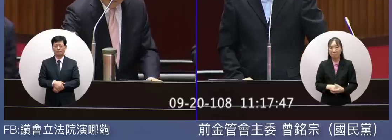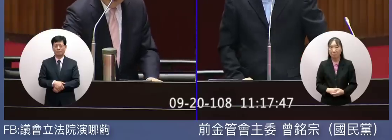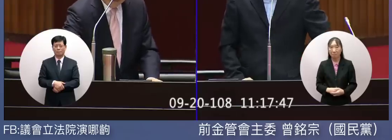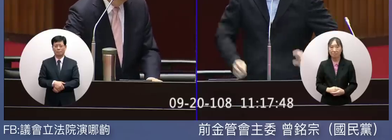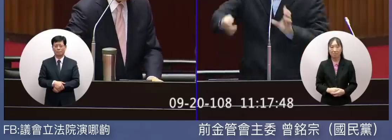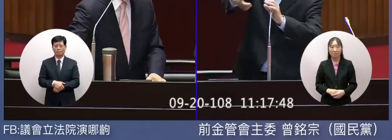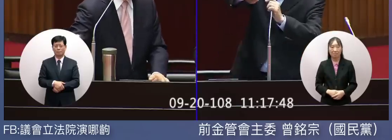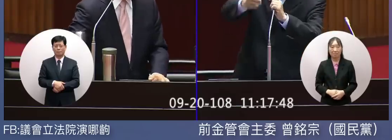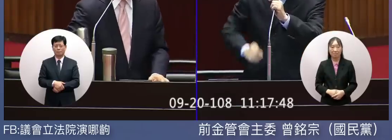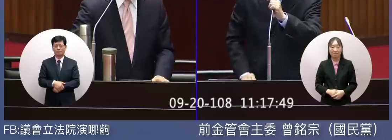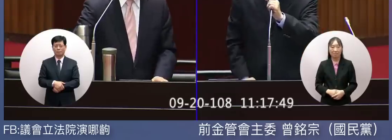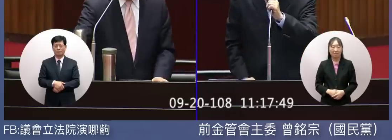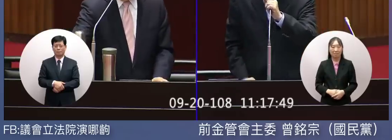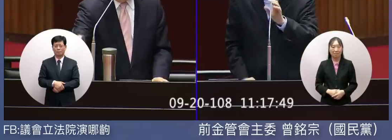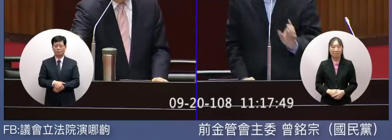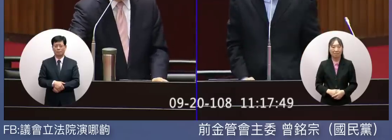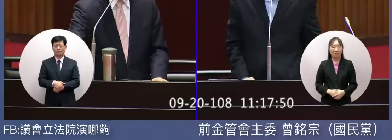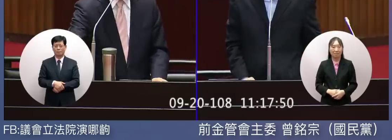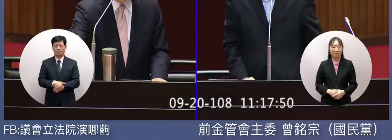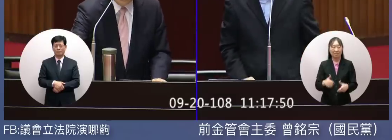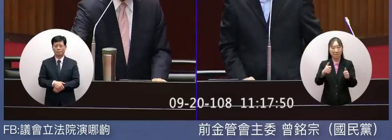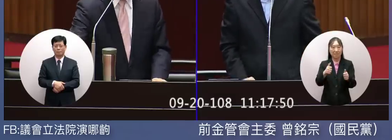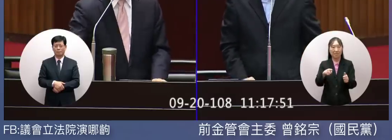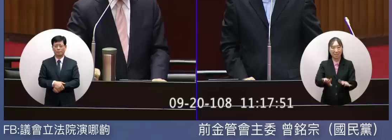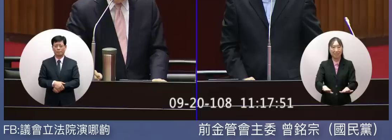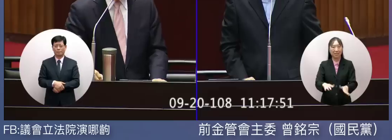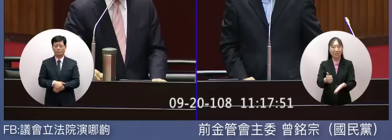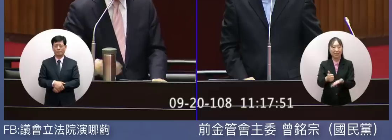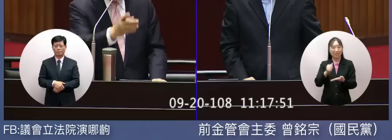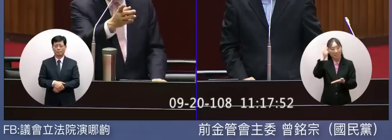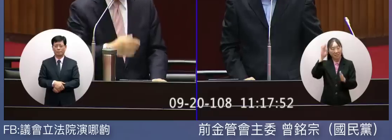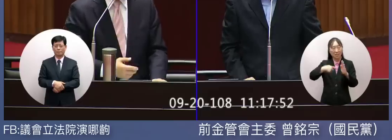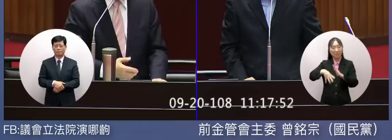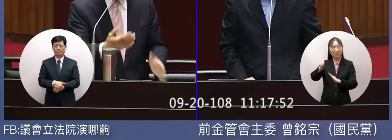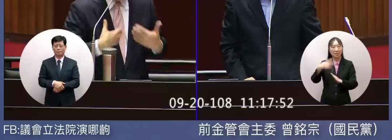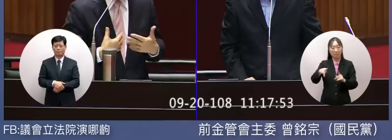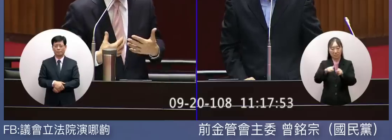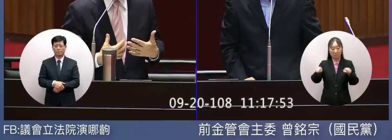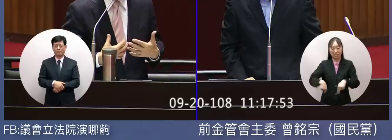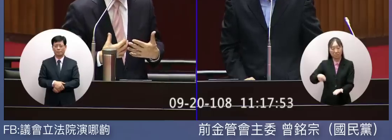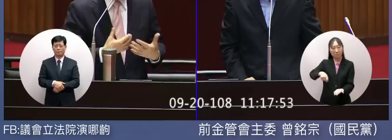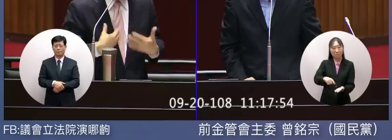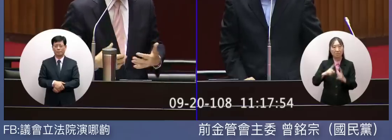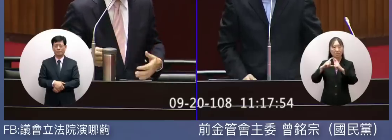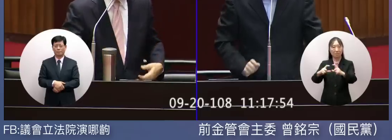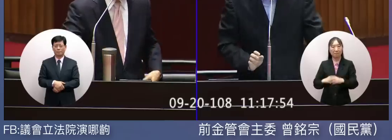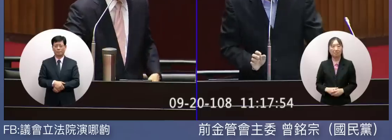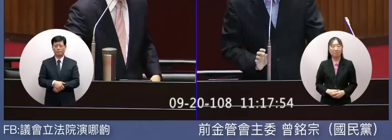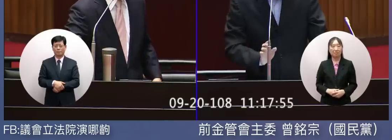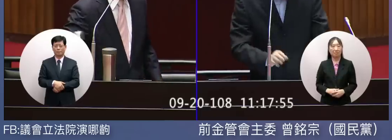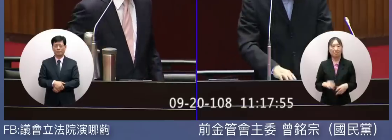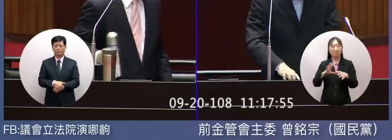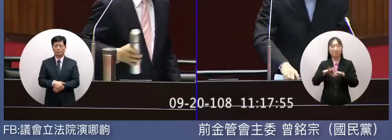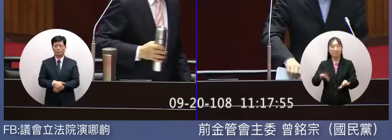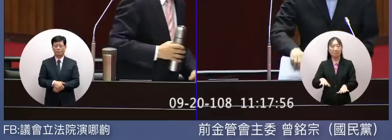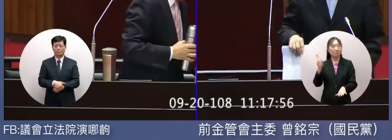好，谢谢。这个是不是请苏院长用书面来回复曾委员？因为这么